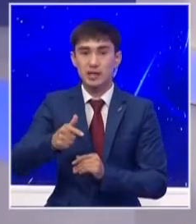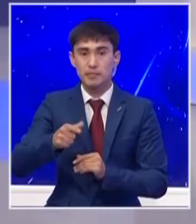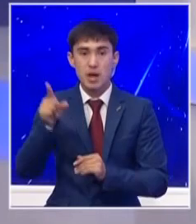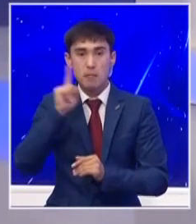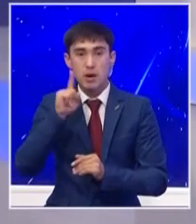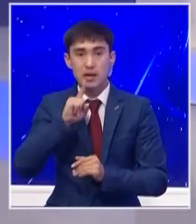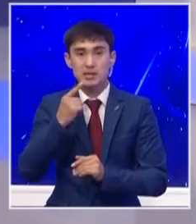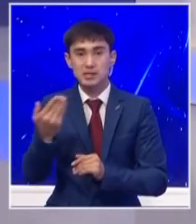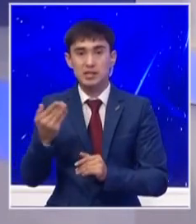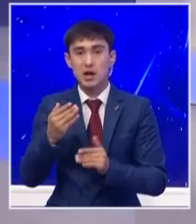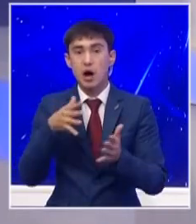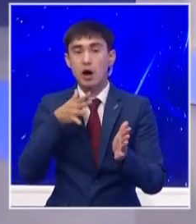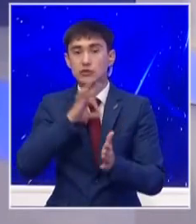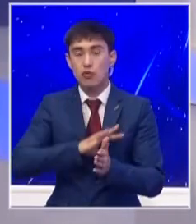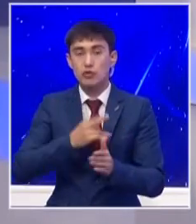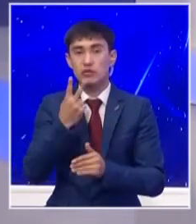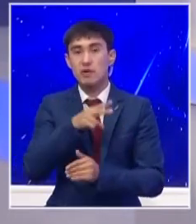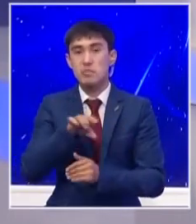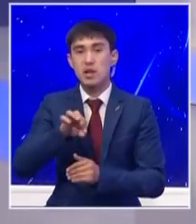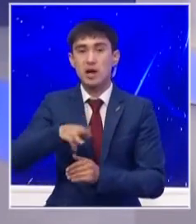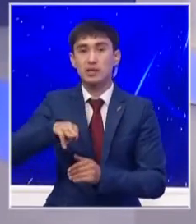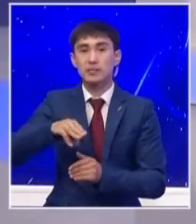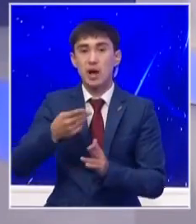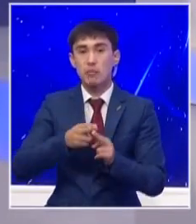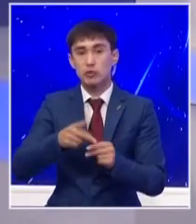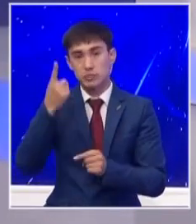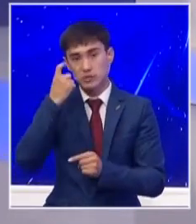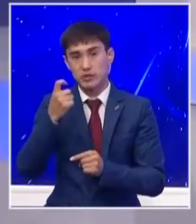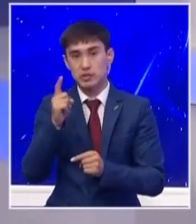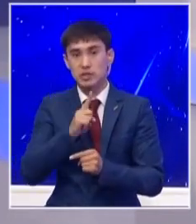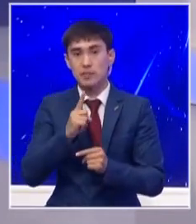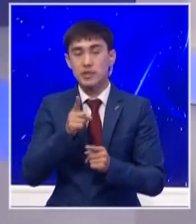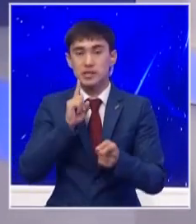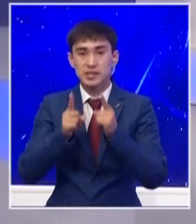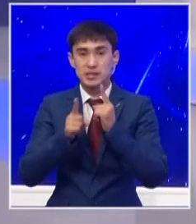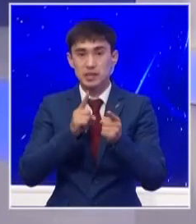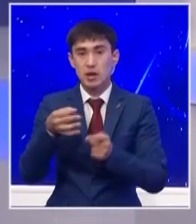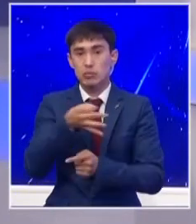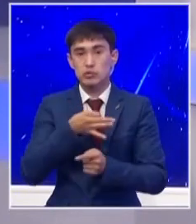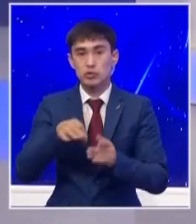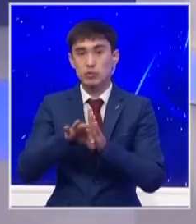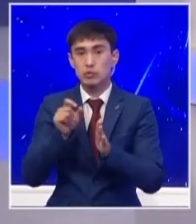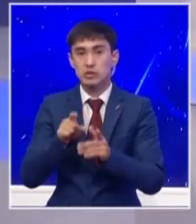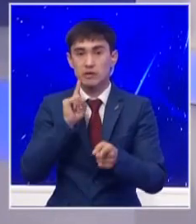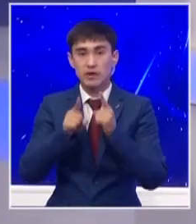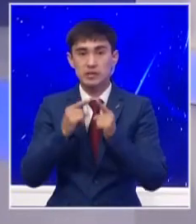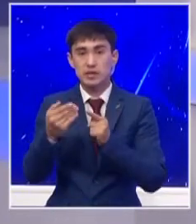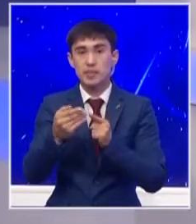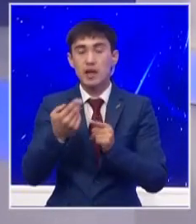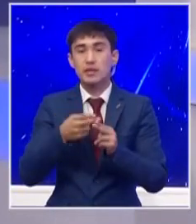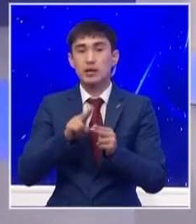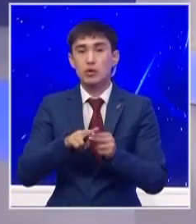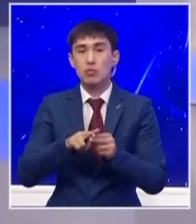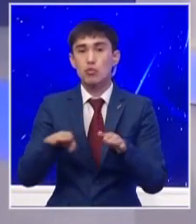тенге. Пока из них освоено около 2 миллиардов. Об этом стало известно на очередном заседании областной депутатской фракции.